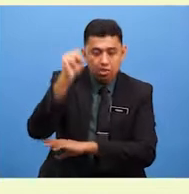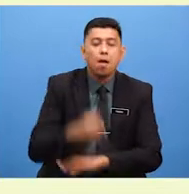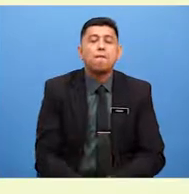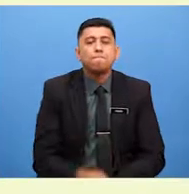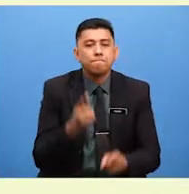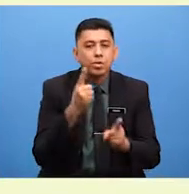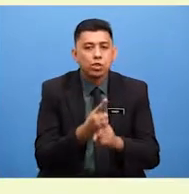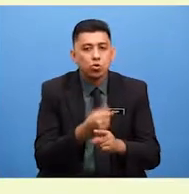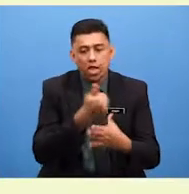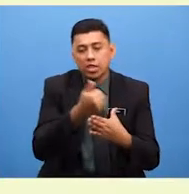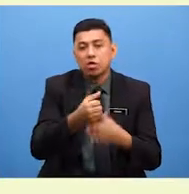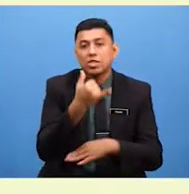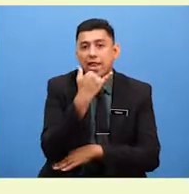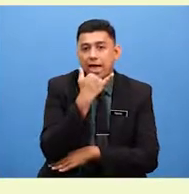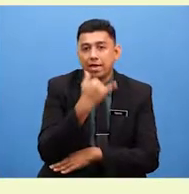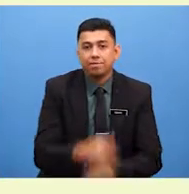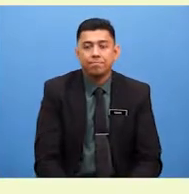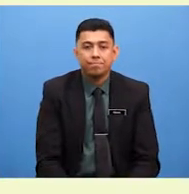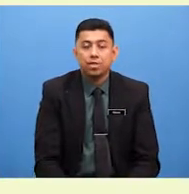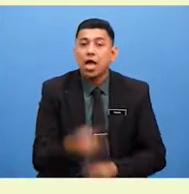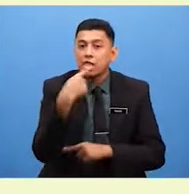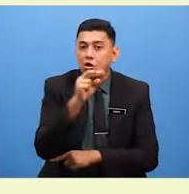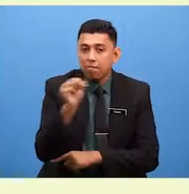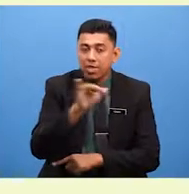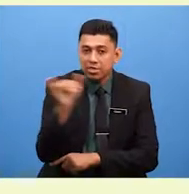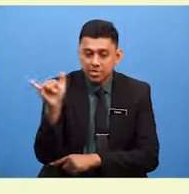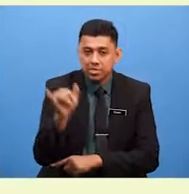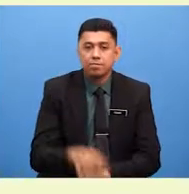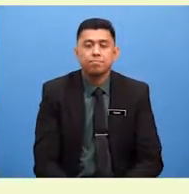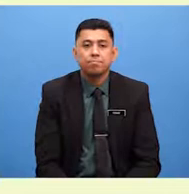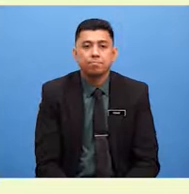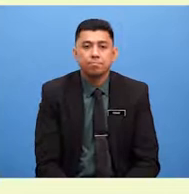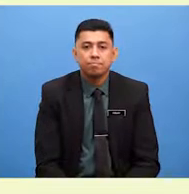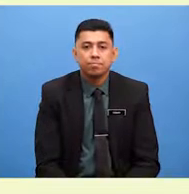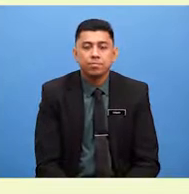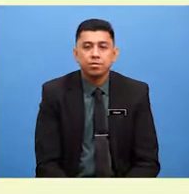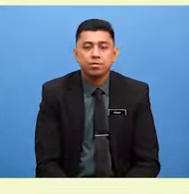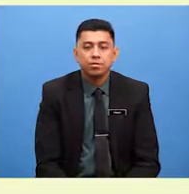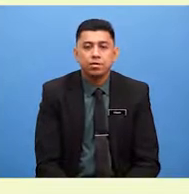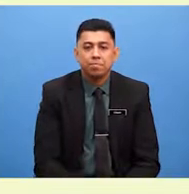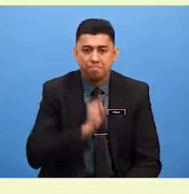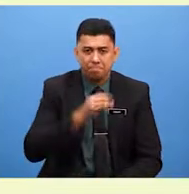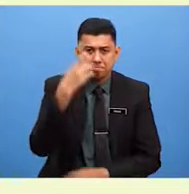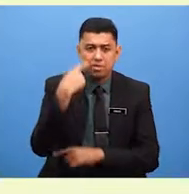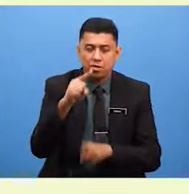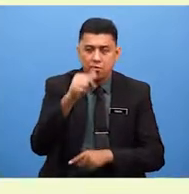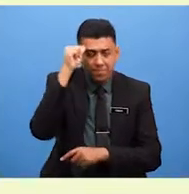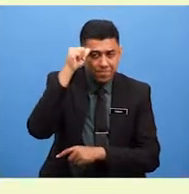Betul atau salah? Jawapannya, saya, cikgu